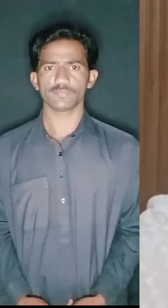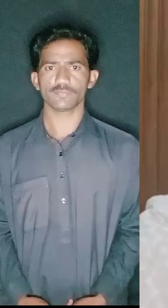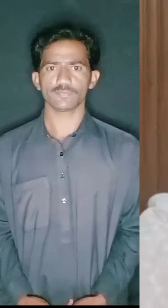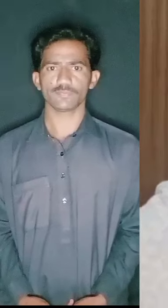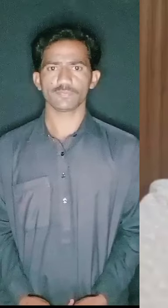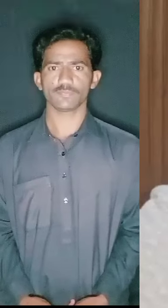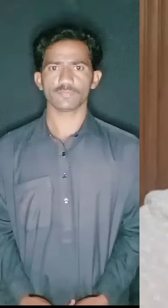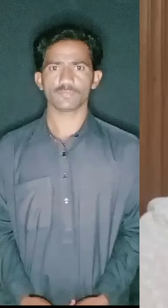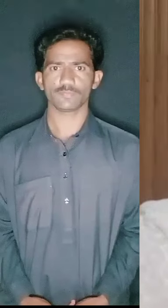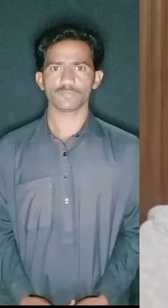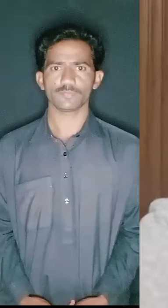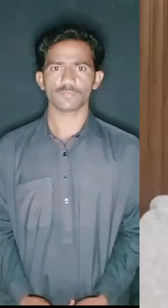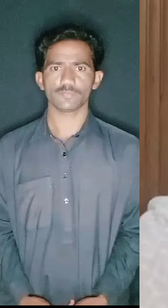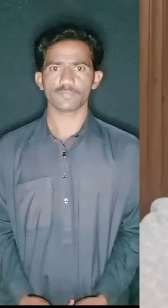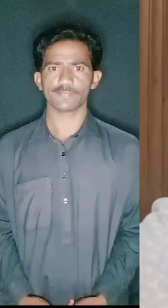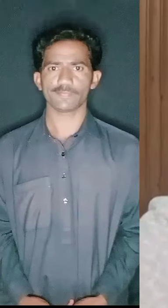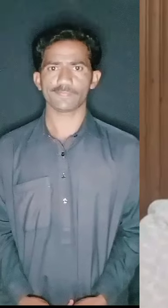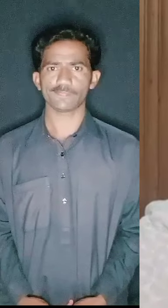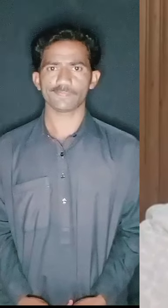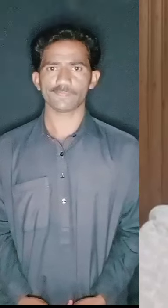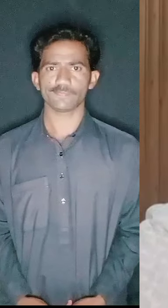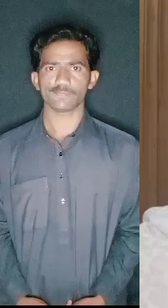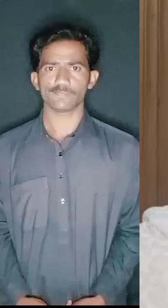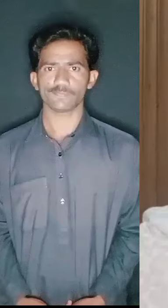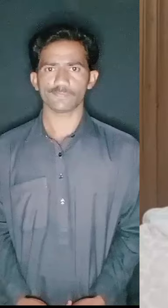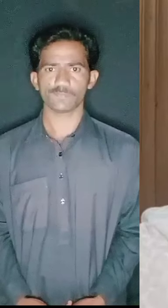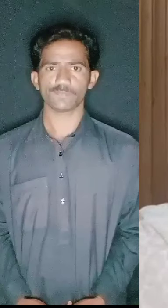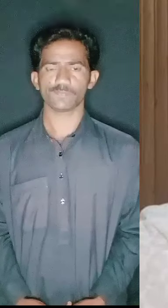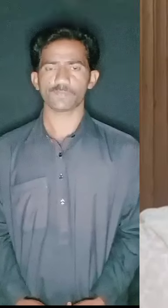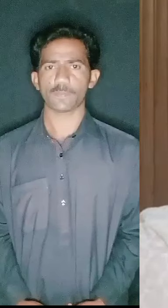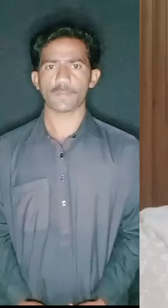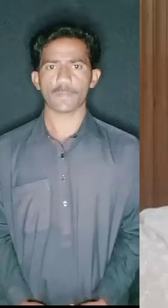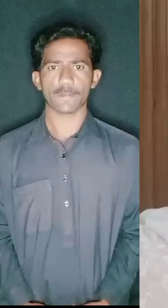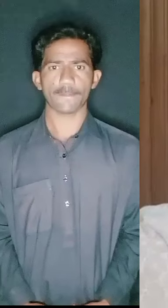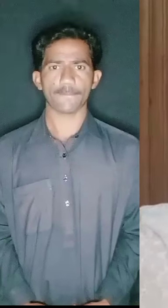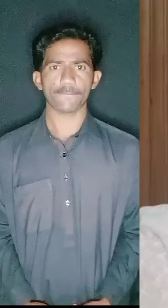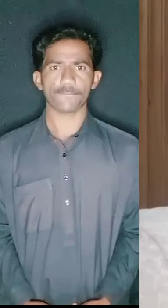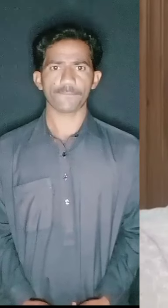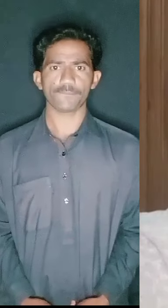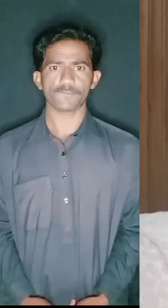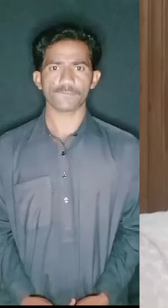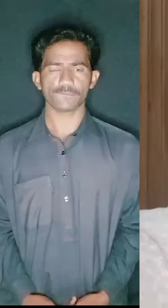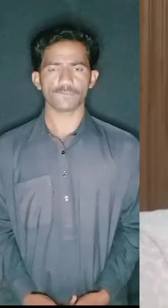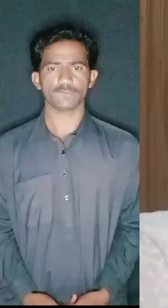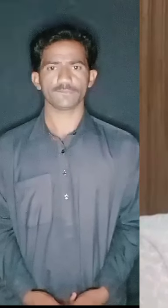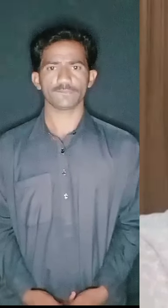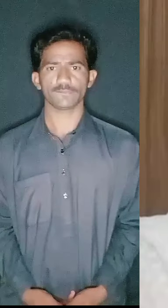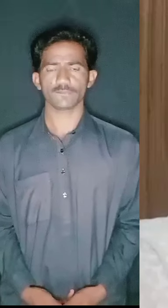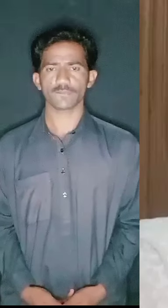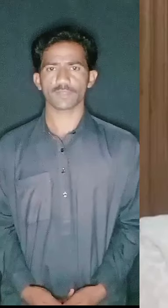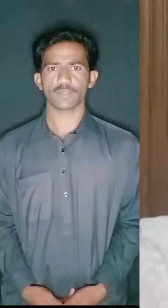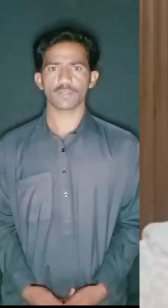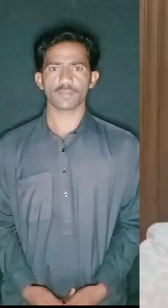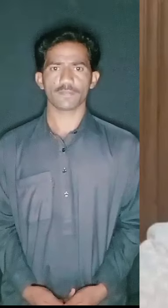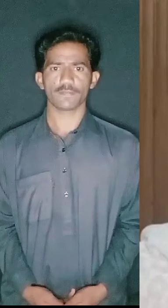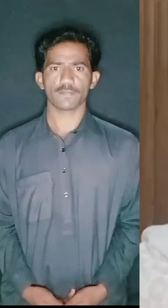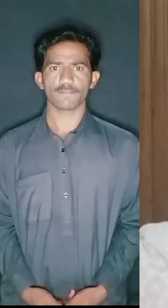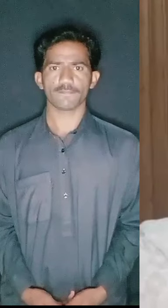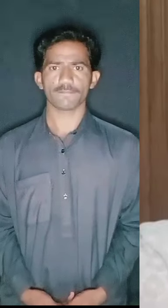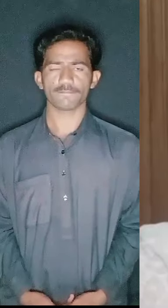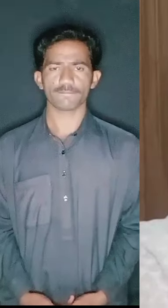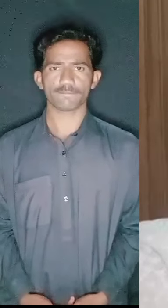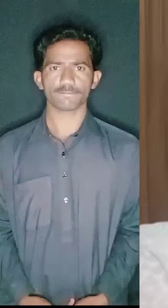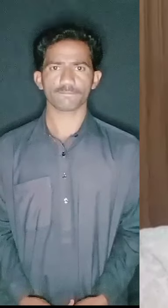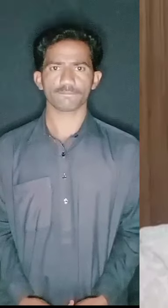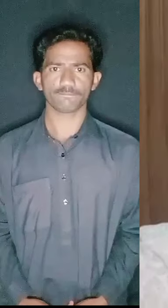1-2 माह। 1-2 माह। तो इस सारे मामले का आपके शोहर को पता था? पता चल गया था। पता चल गया था। कैसे पता चला